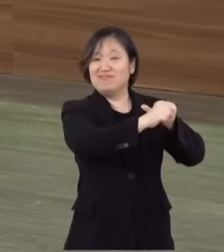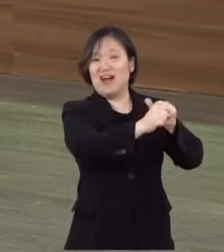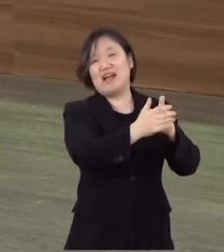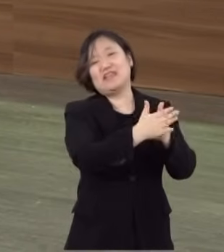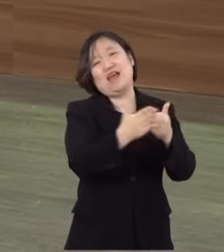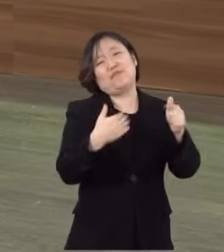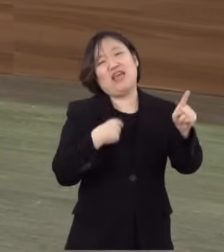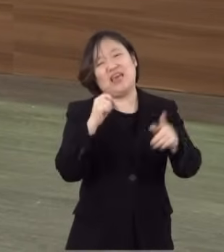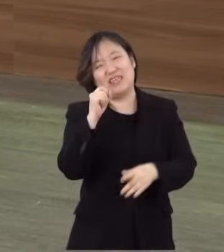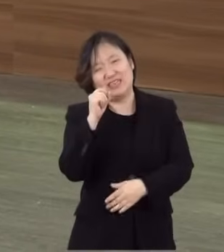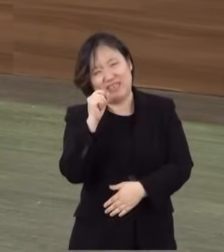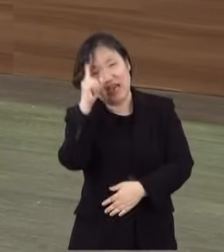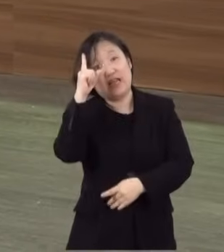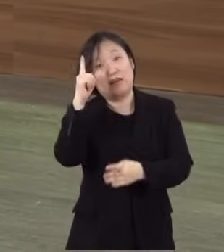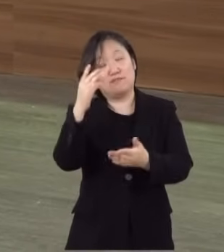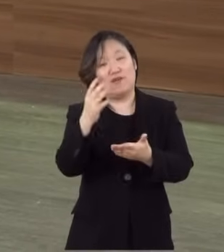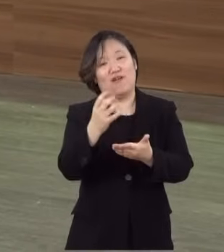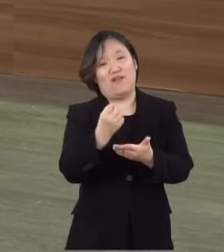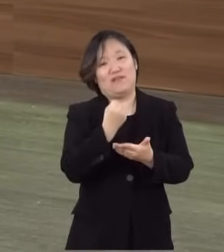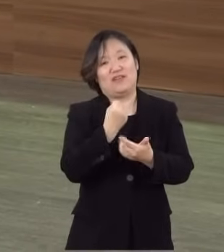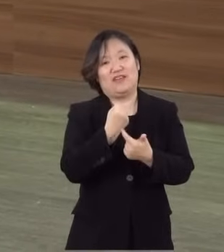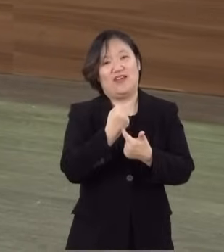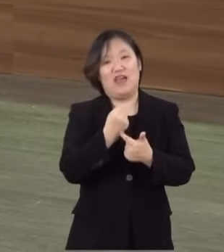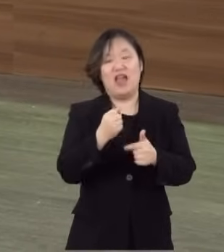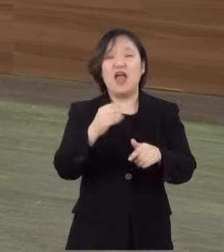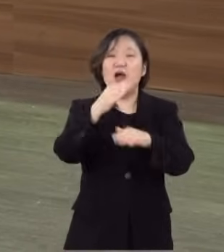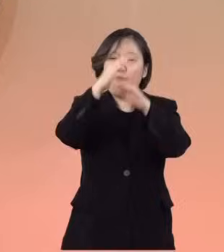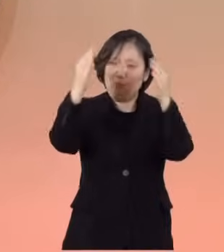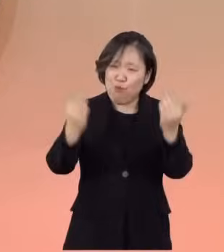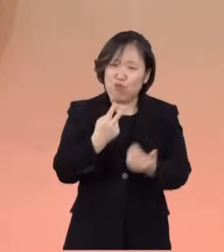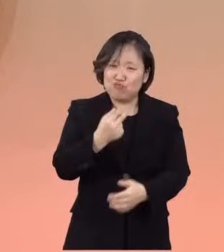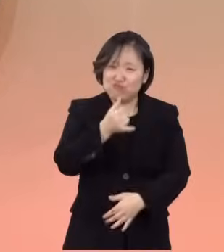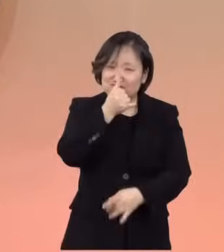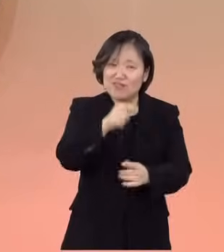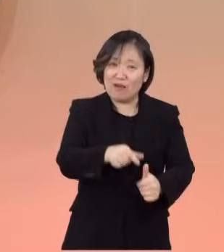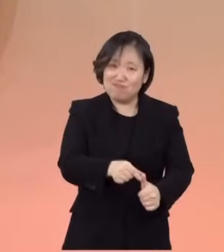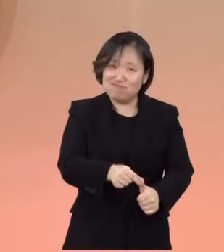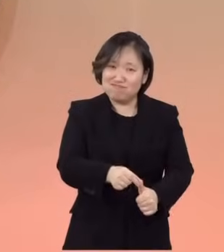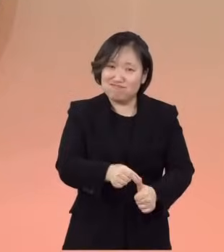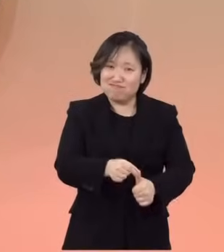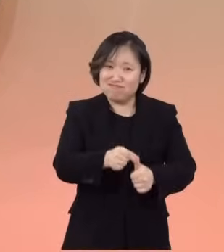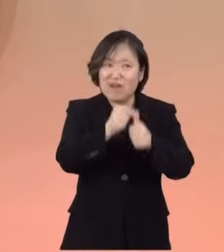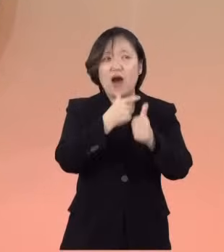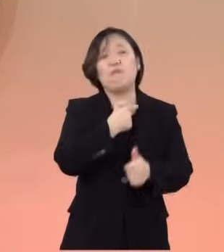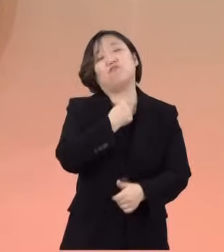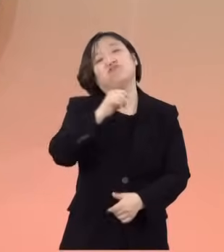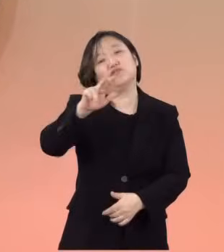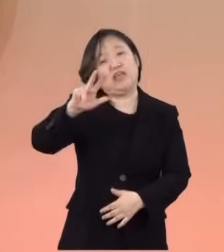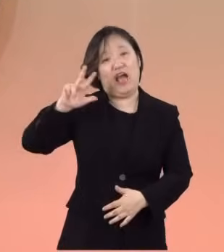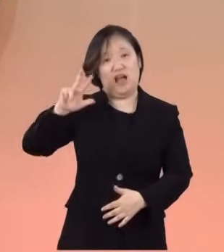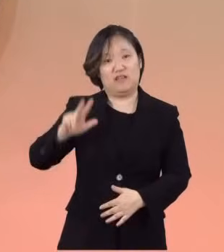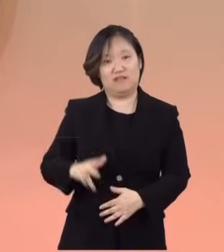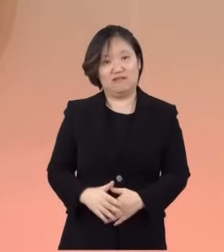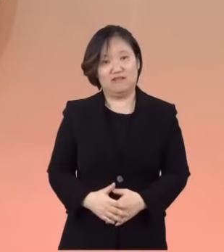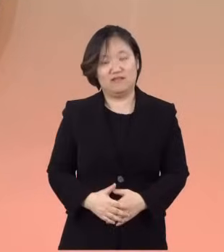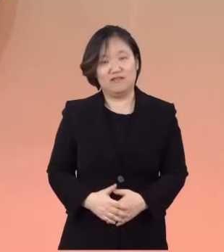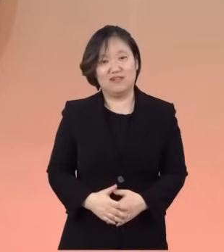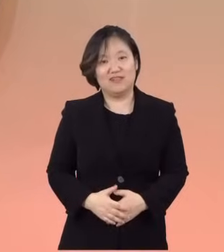힘으로서 반드시 깨달음을 얻고 모든 중생을 널리 제도하기